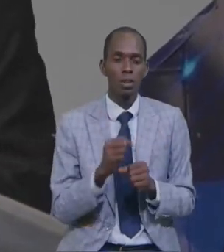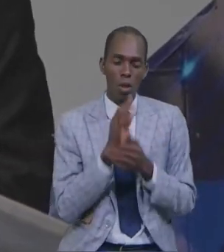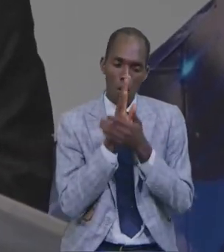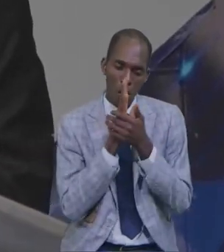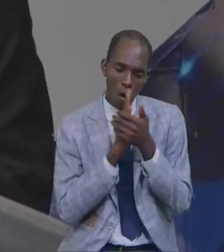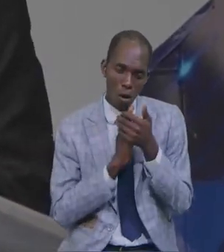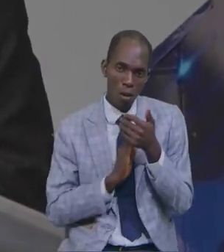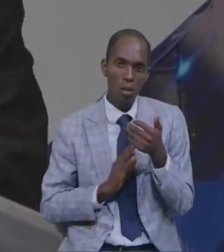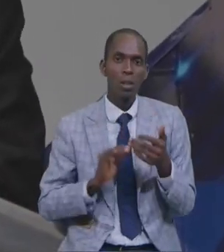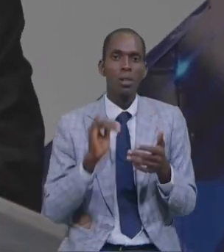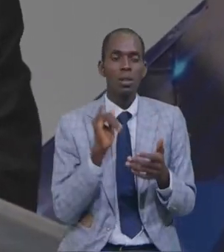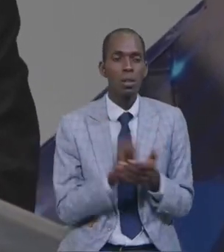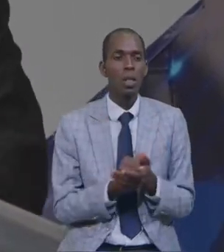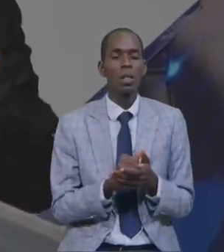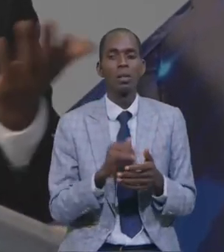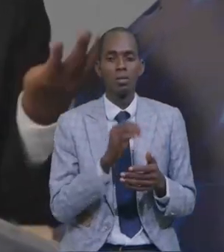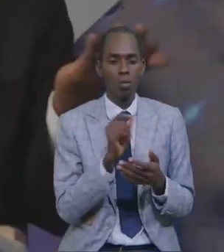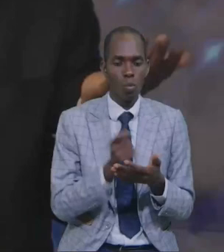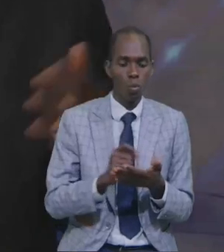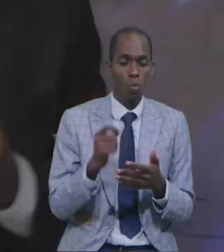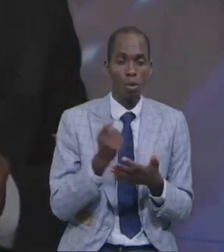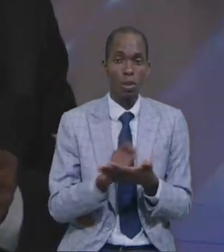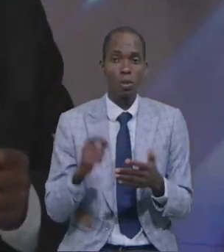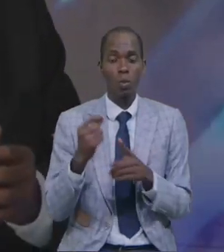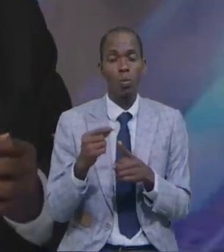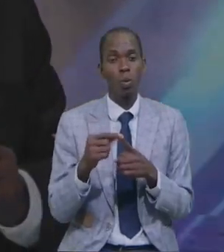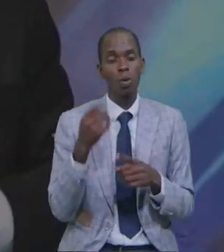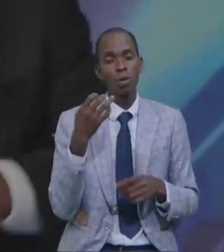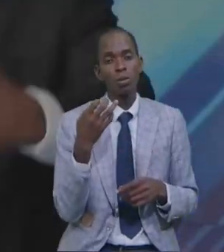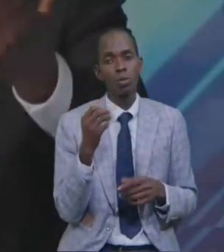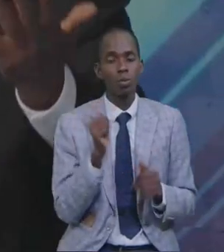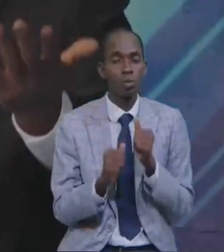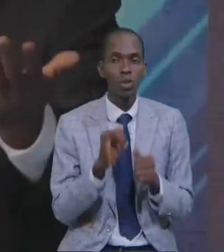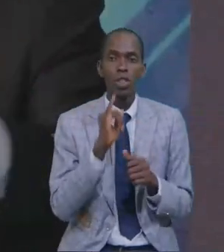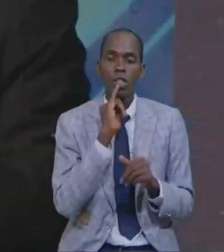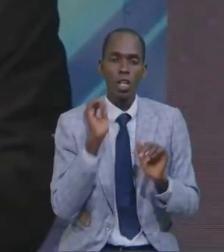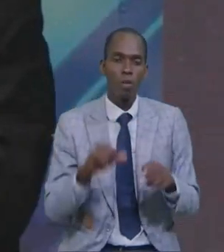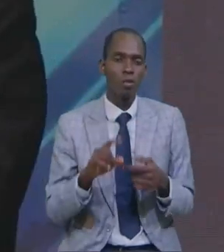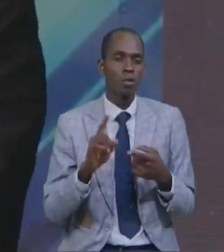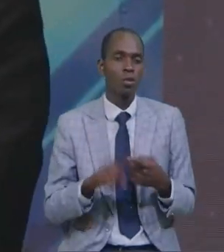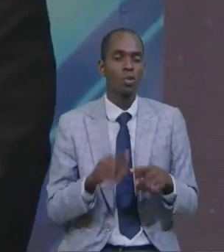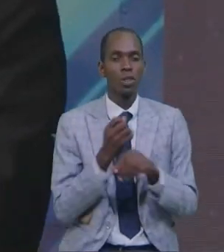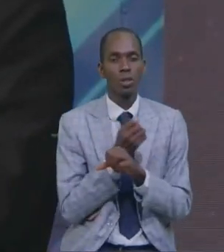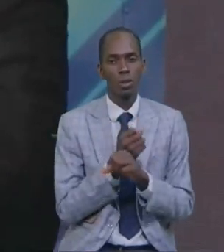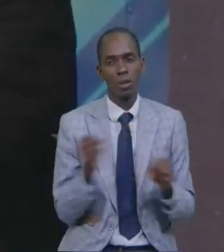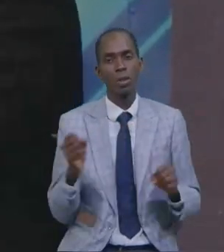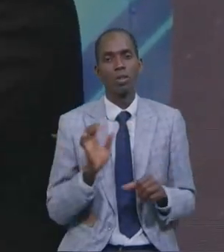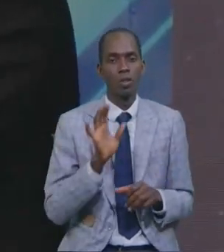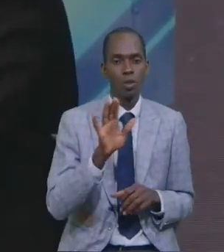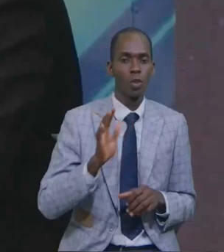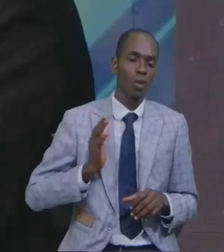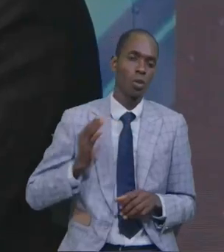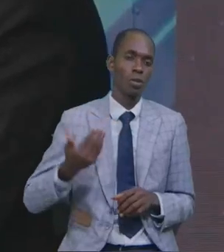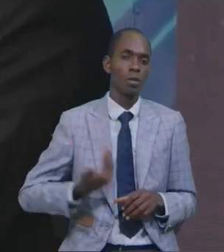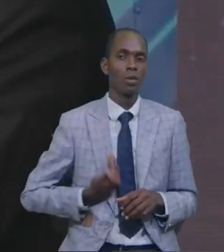qui peut vous sauver. Ça, c'est le salut. Ça, c'est le sens du salut. Ça,